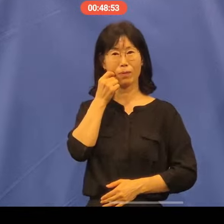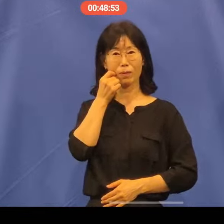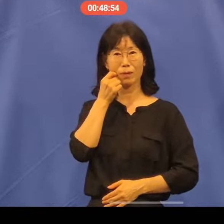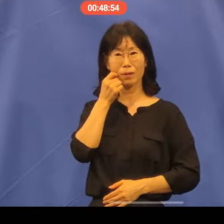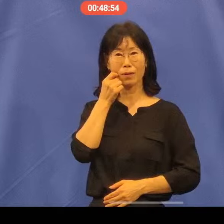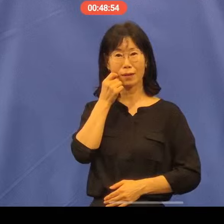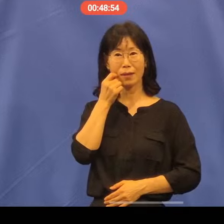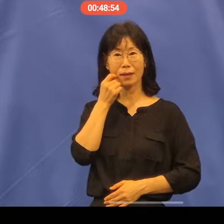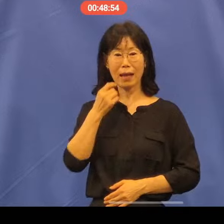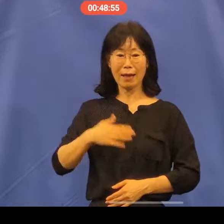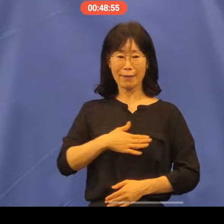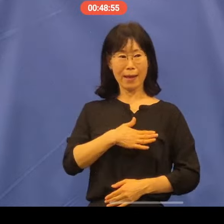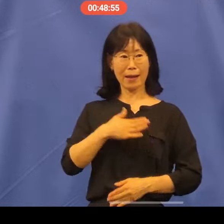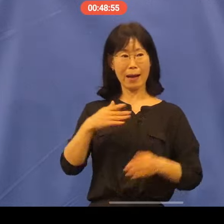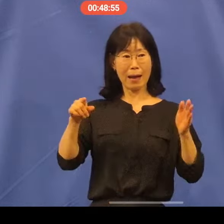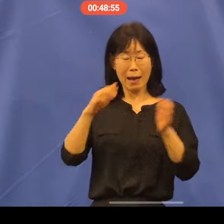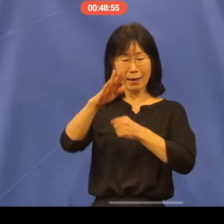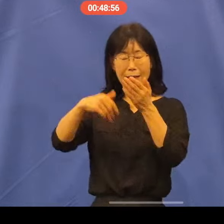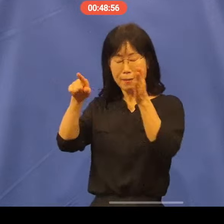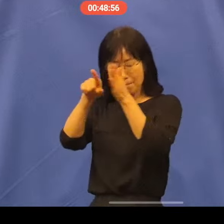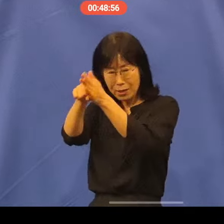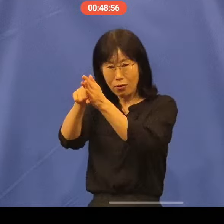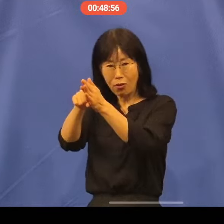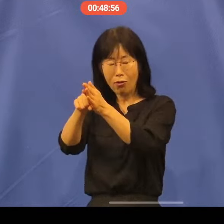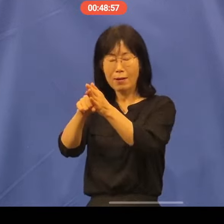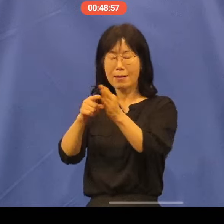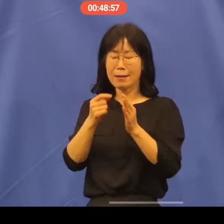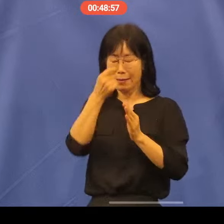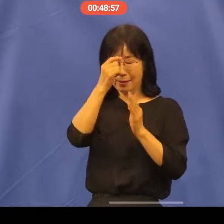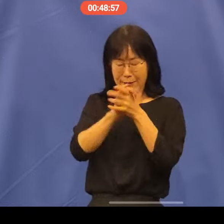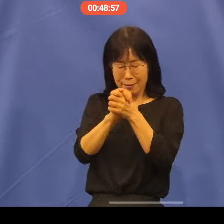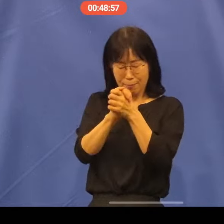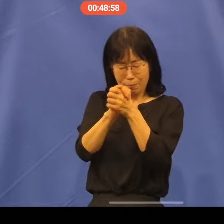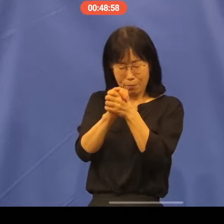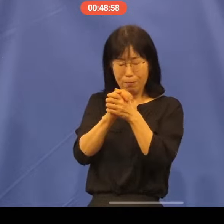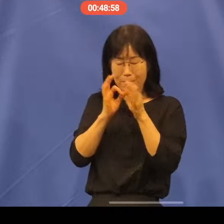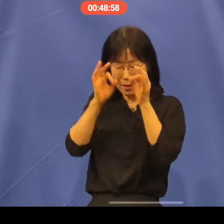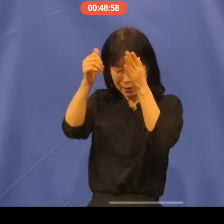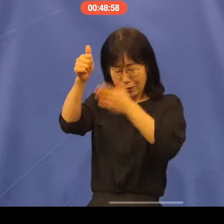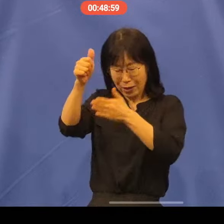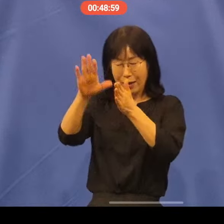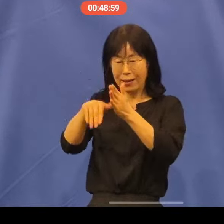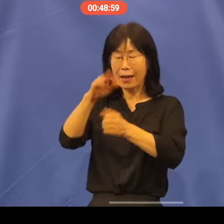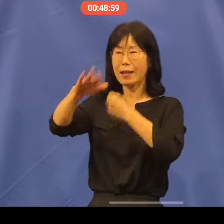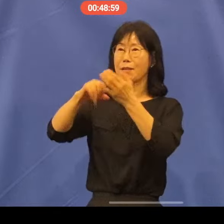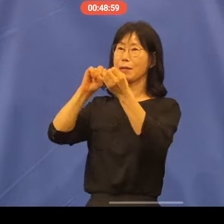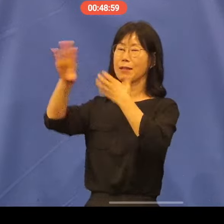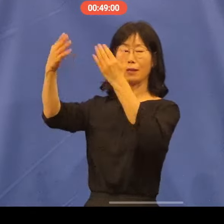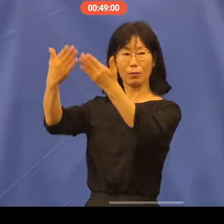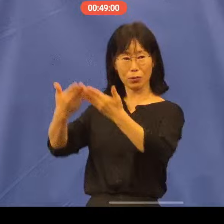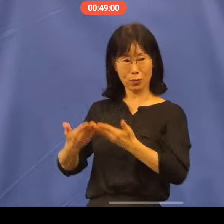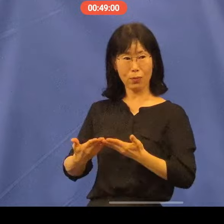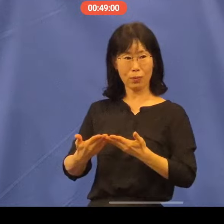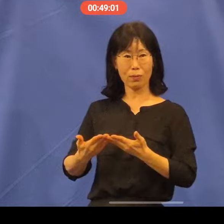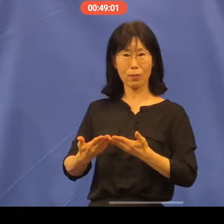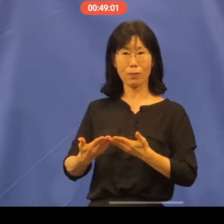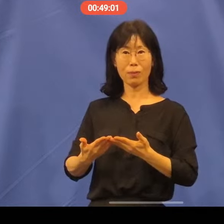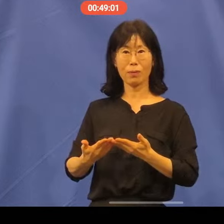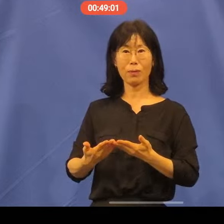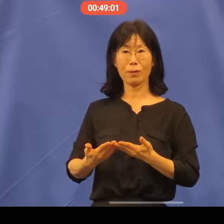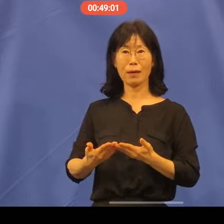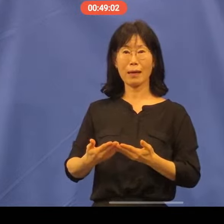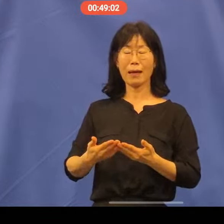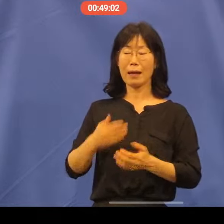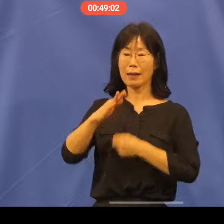믿고 구하는 대로 응답해 주실 거라고 믿고 기도하는 거잖아요, 여러분. 그러니까 하나님을 기쁘시게 하는 믿음을 길러야 되는